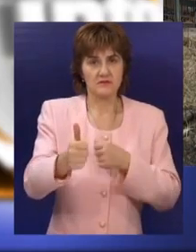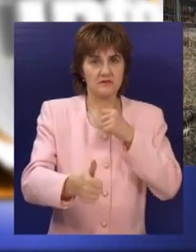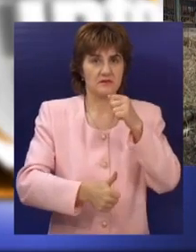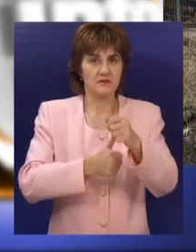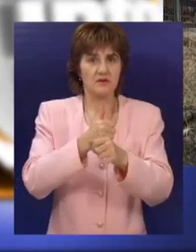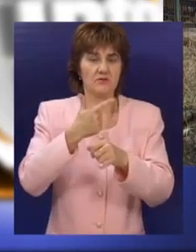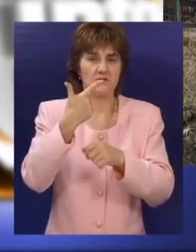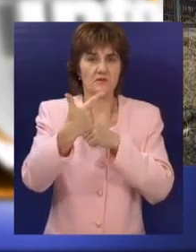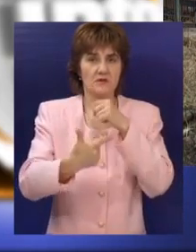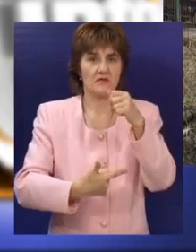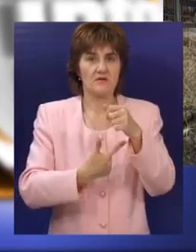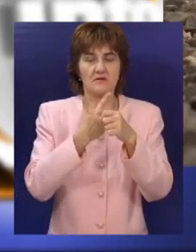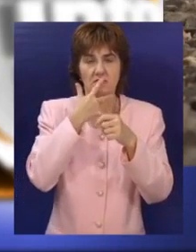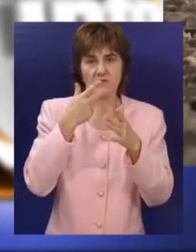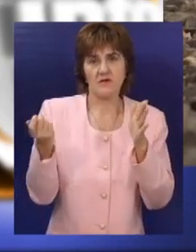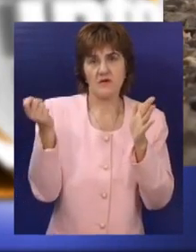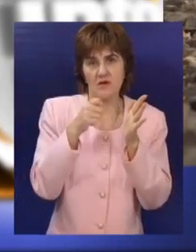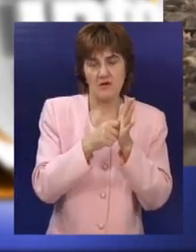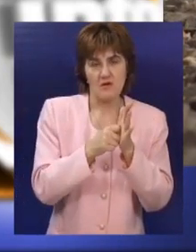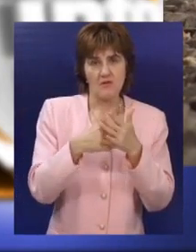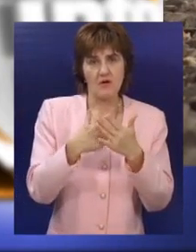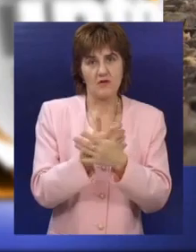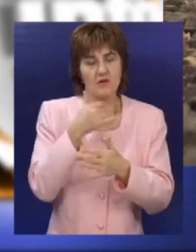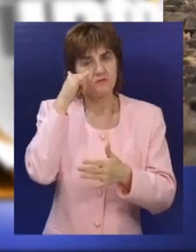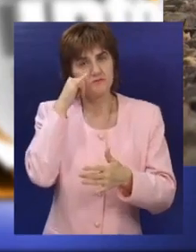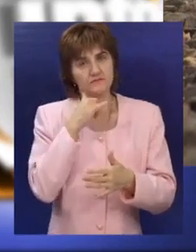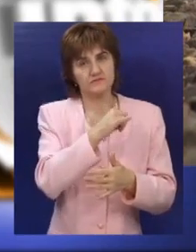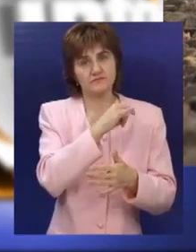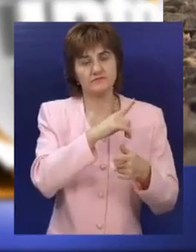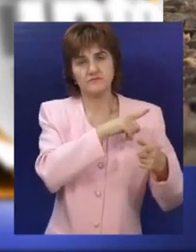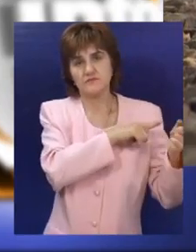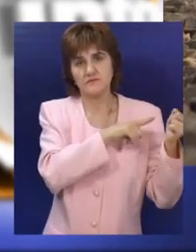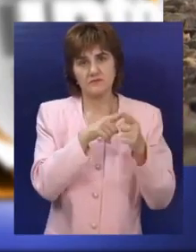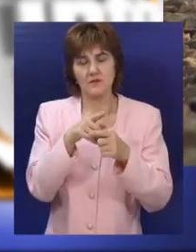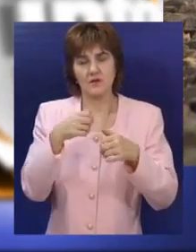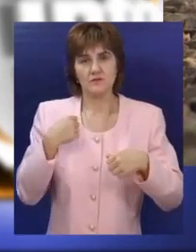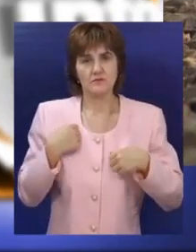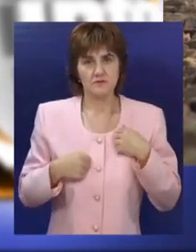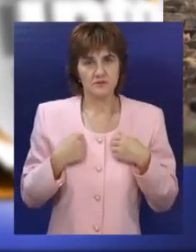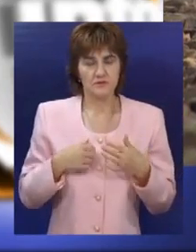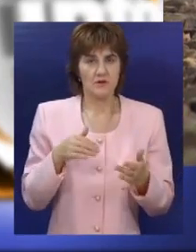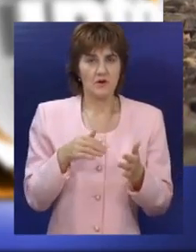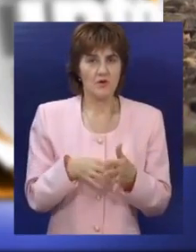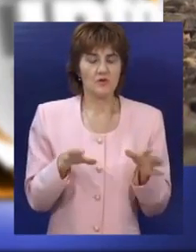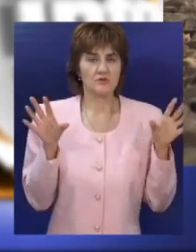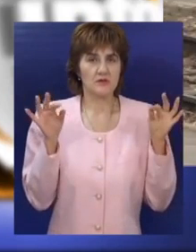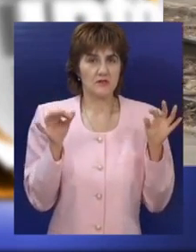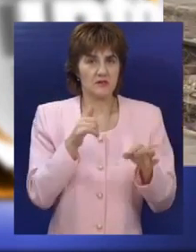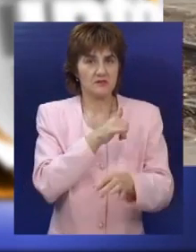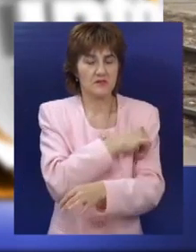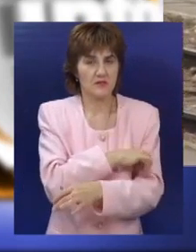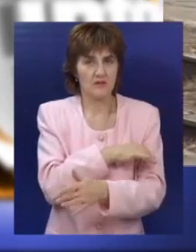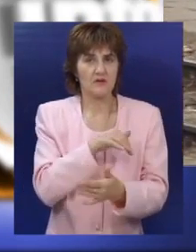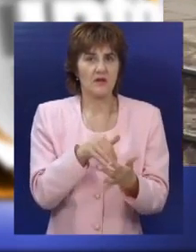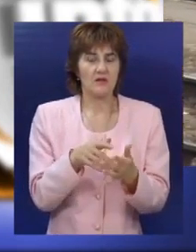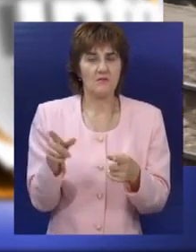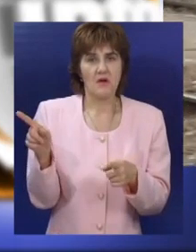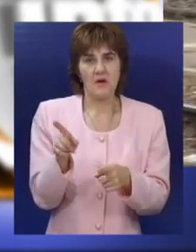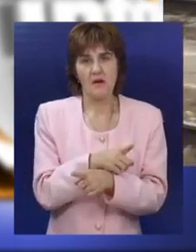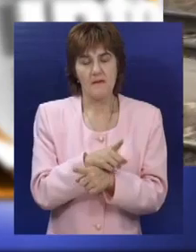dve, od kojih će neke kompozicije saobraćati do i od Subotice. U narednih 10 godina očekuje se modernizacija